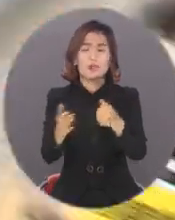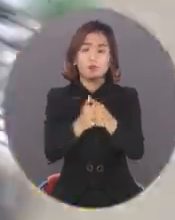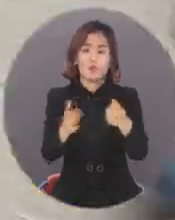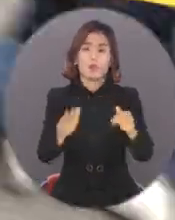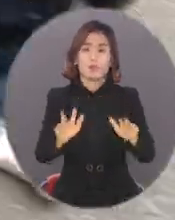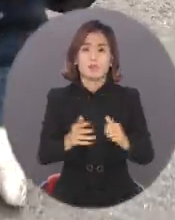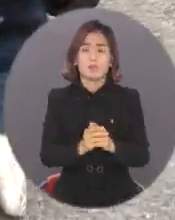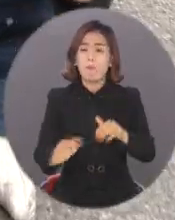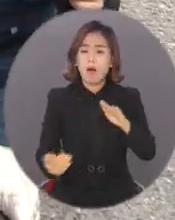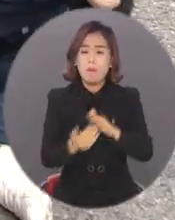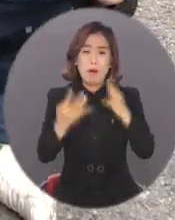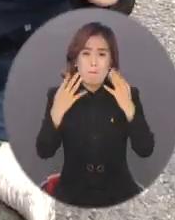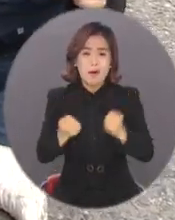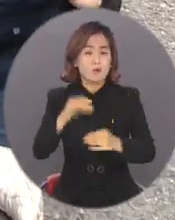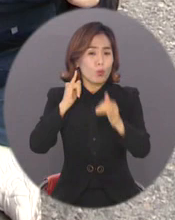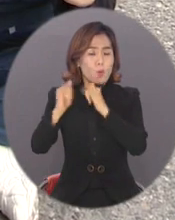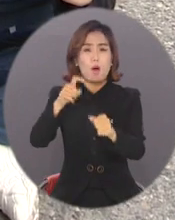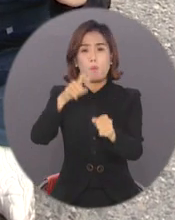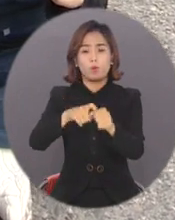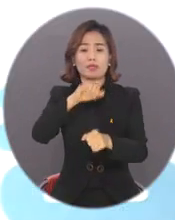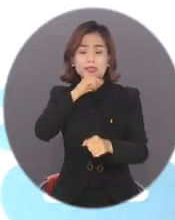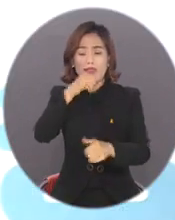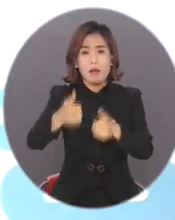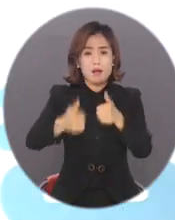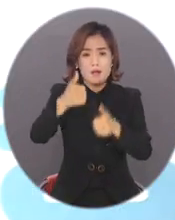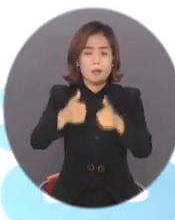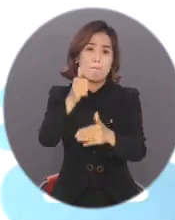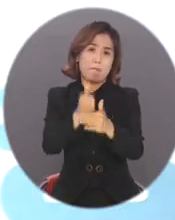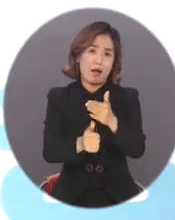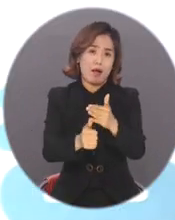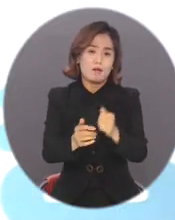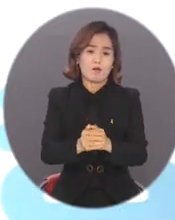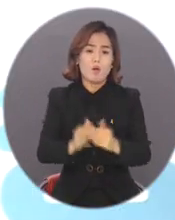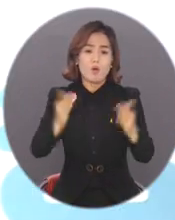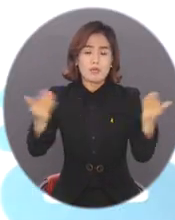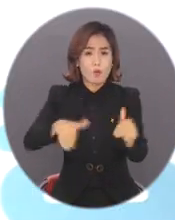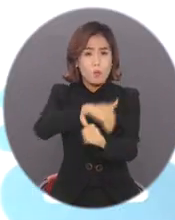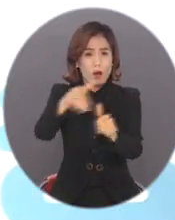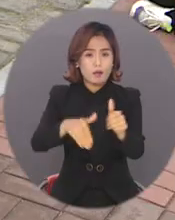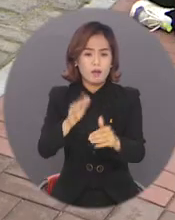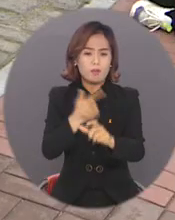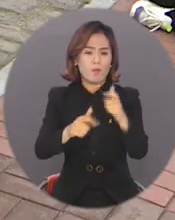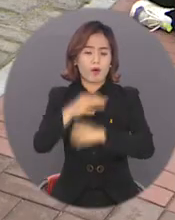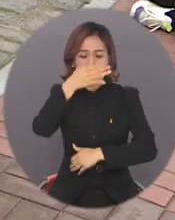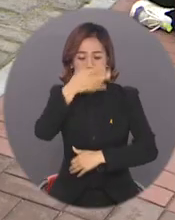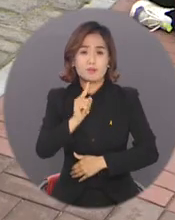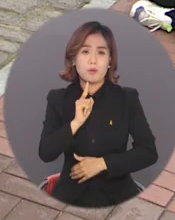보니 최대한 많은 통화가 목표인 실적 경쟁에 내몰리게 돼 노동 환경이